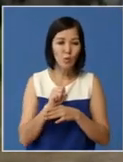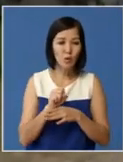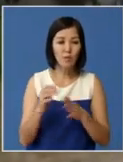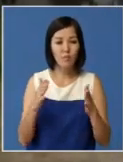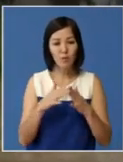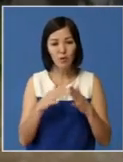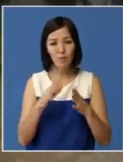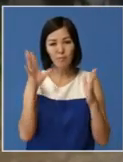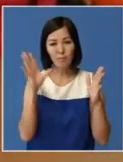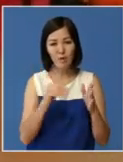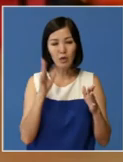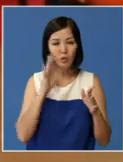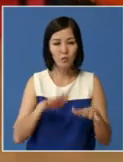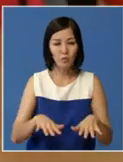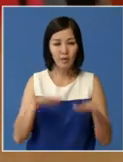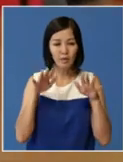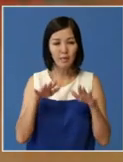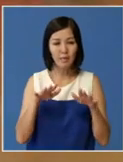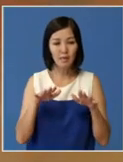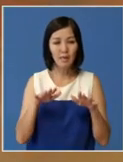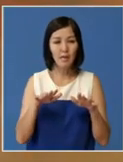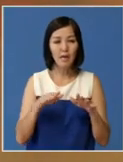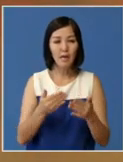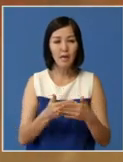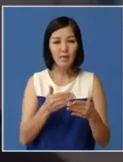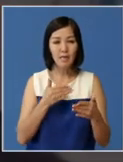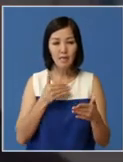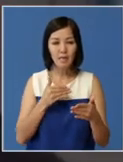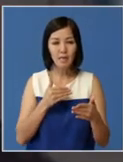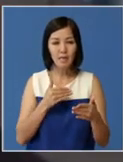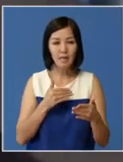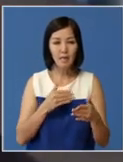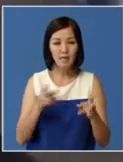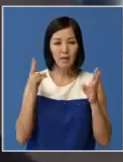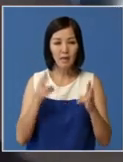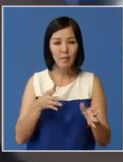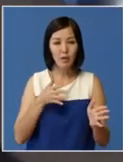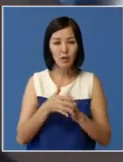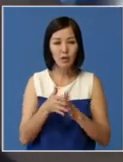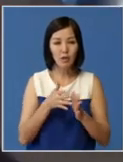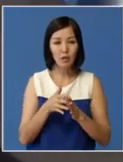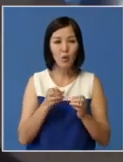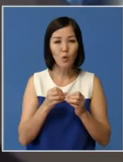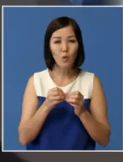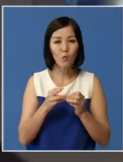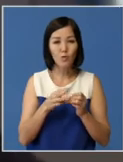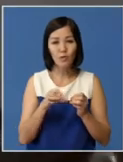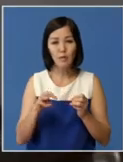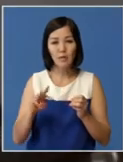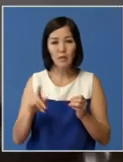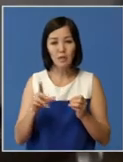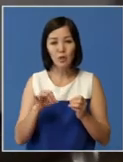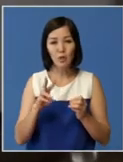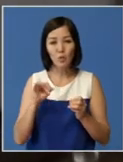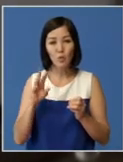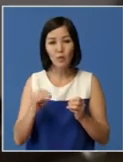тұрғын баспаналарын тастап кетуге мәжбүр болған. Алдын ала есептеулер бойынша апат шығыны 13 миллиард юаньды құраған. Қазір